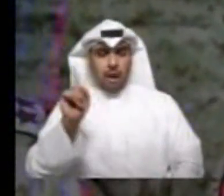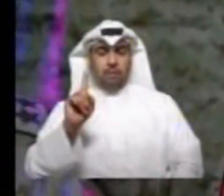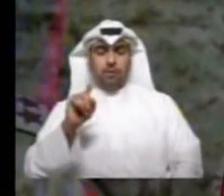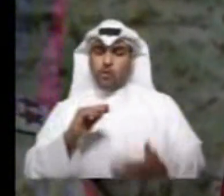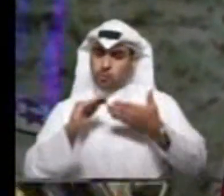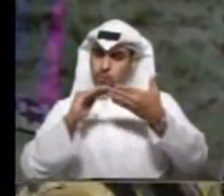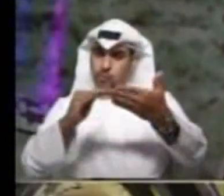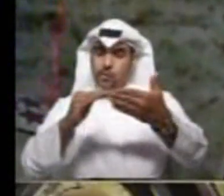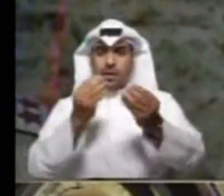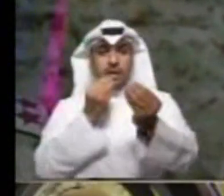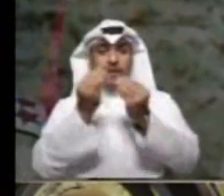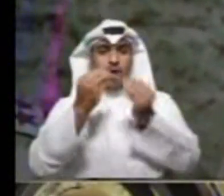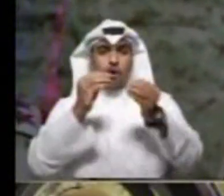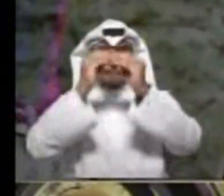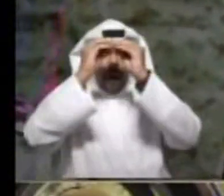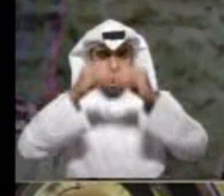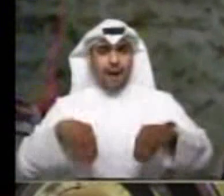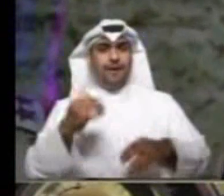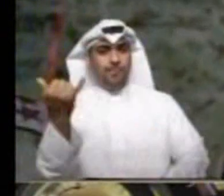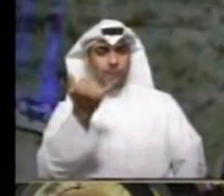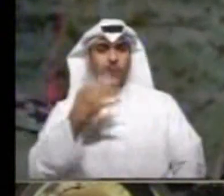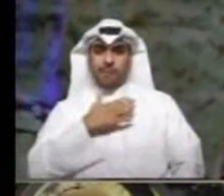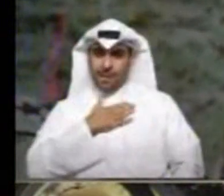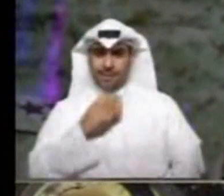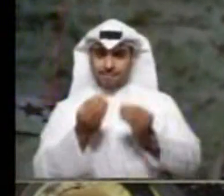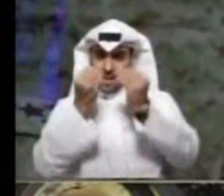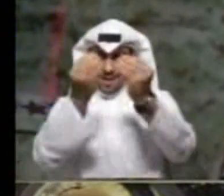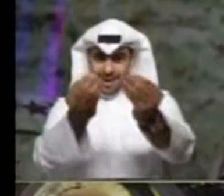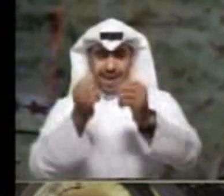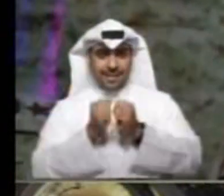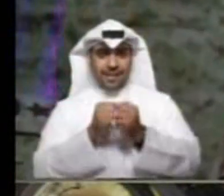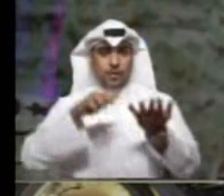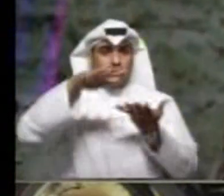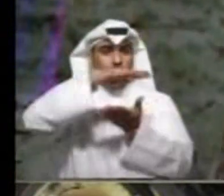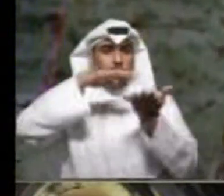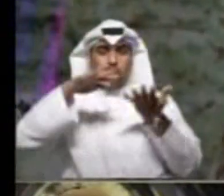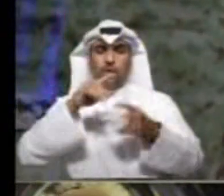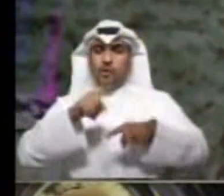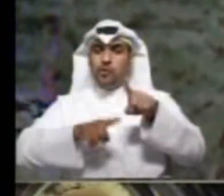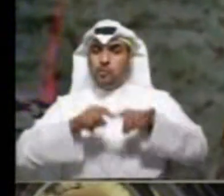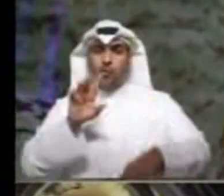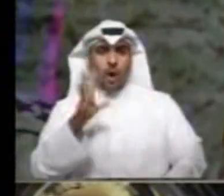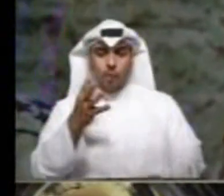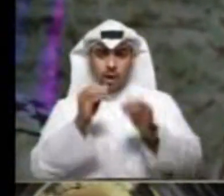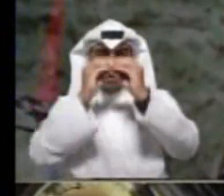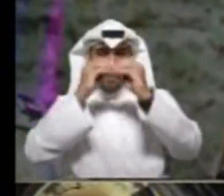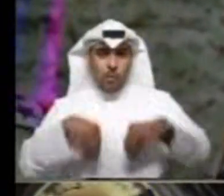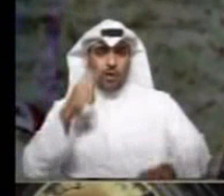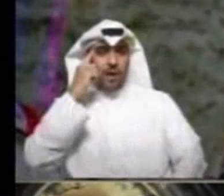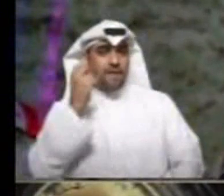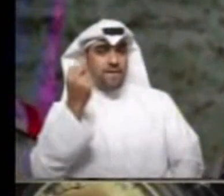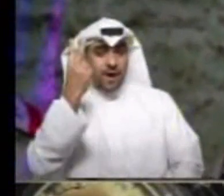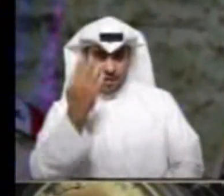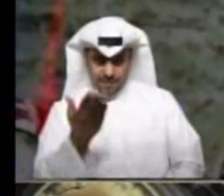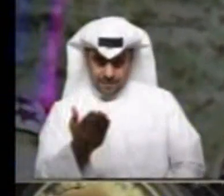الجولات مع سعادة المهندس في ايجاد المشاكل، وين ايجاد المشاكل وما هي الحلول المقترحة.